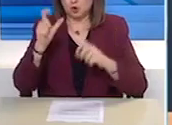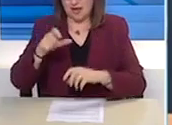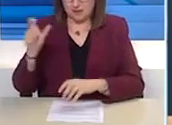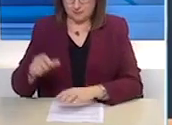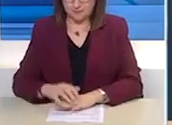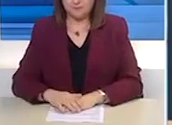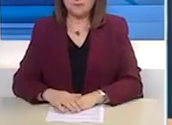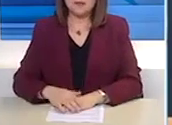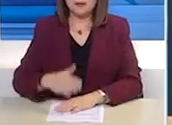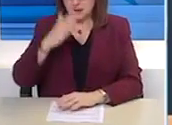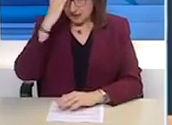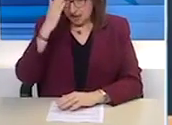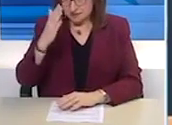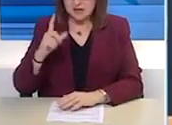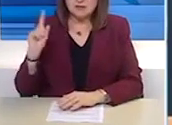Καλησπέρα σε όλους.